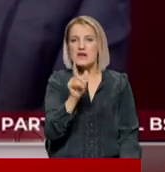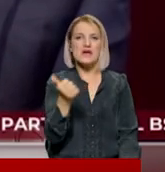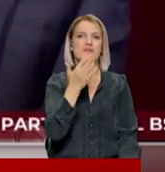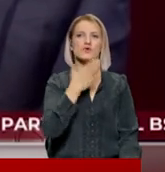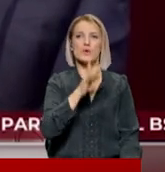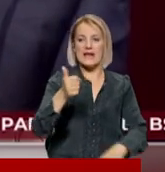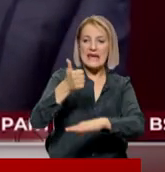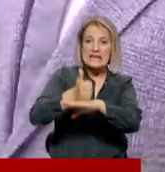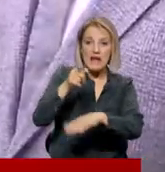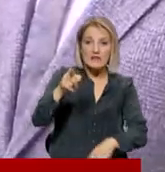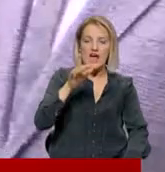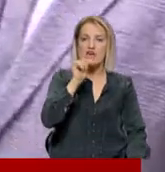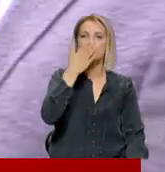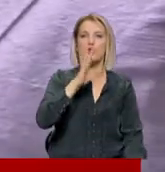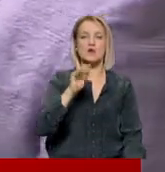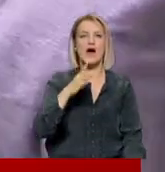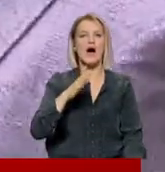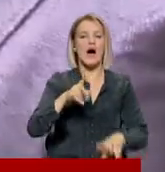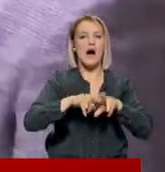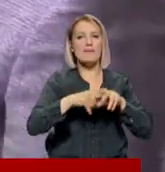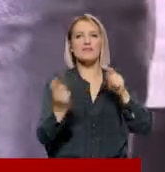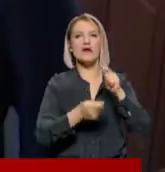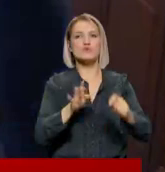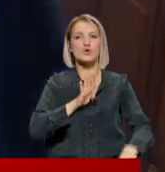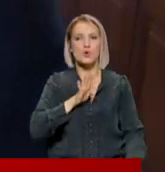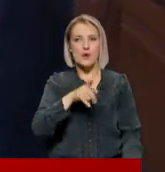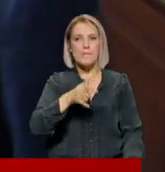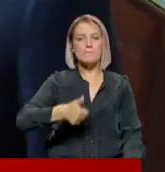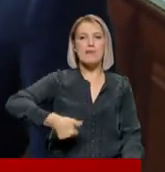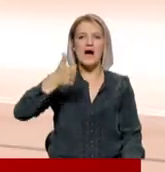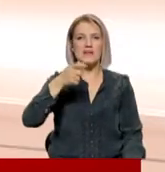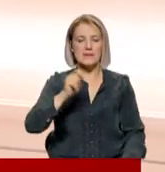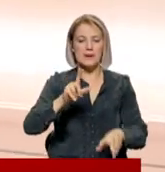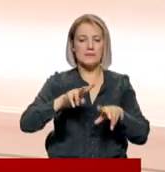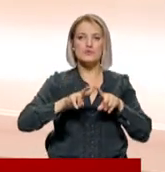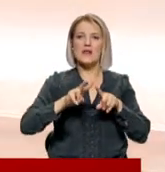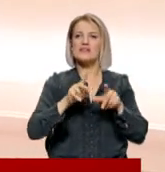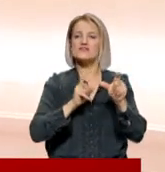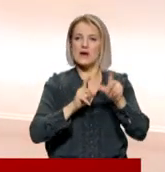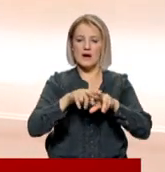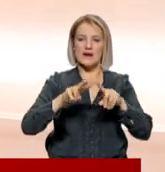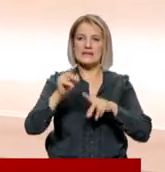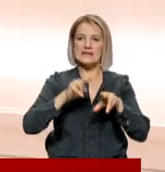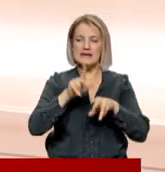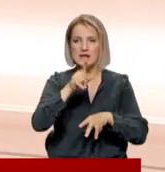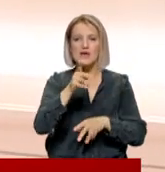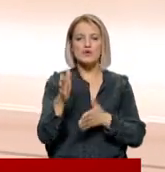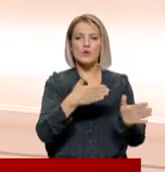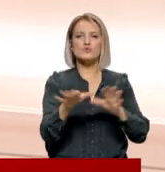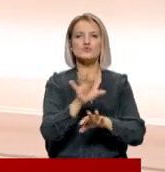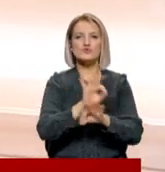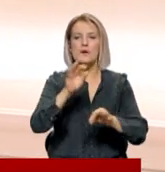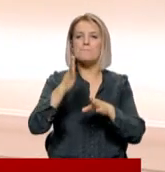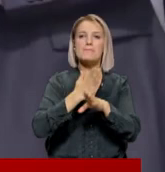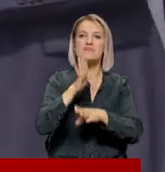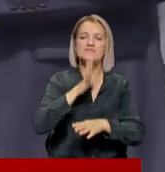ve yoktur iktidarda ile hiç yoktur Ahmet Davutoğlu bir dönem kabinesinde bakanlık yapan Nurettin Canikli hakkındaki yolsuzluk iddiaları için konuştu mal